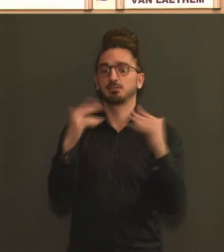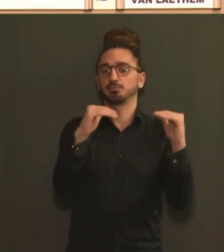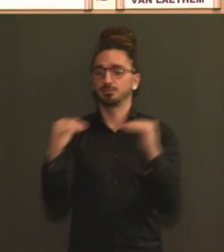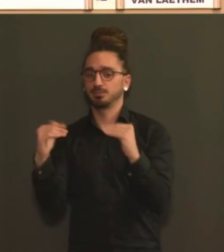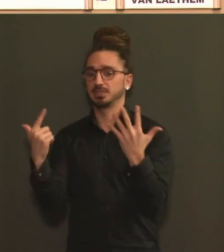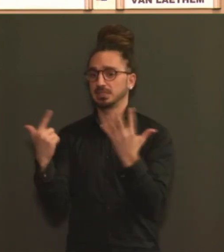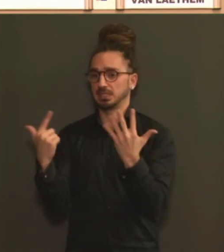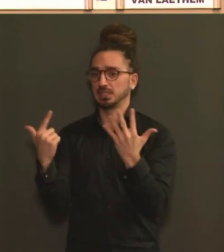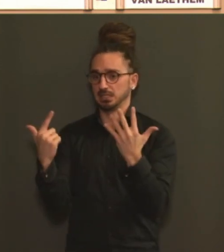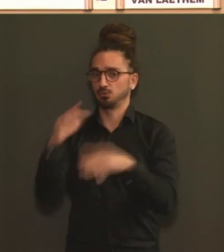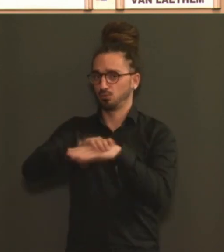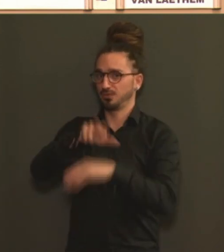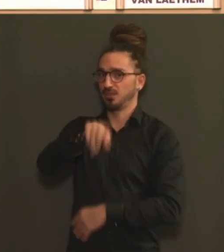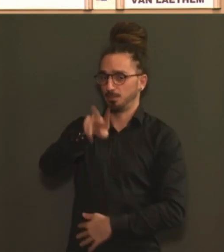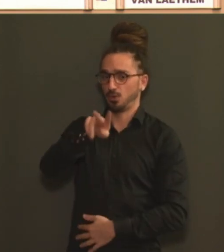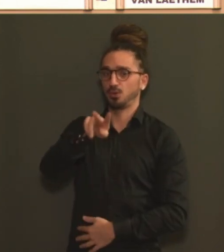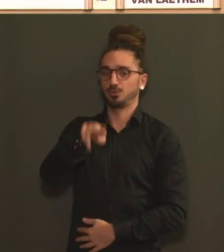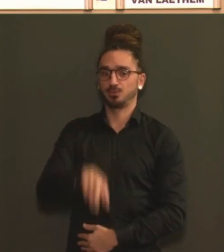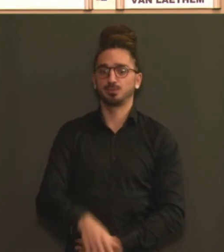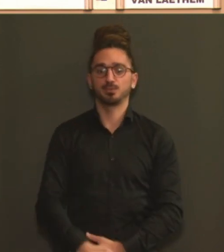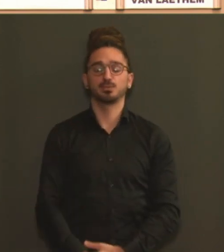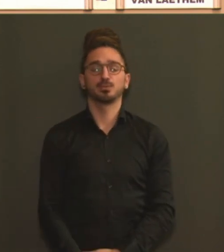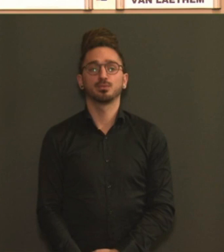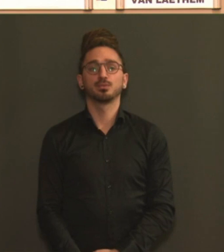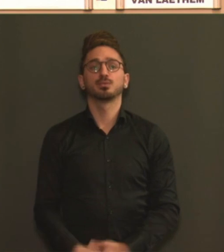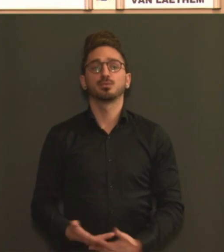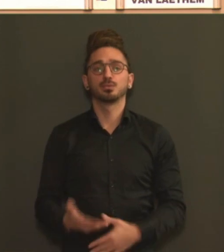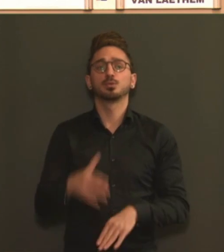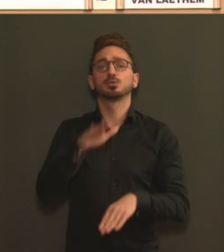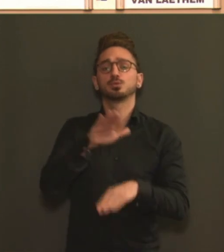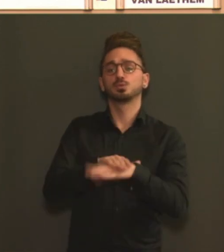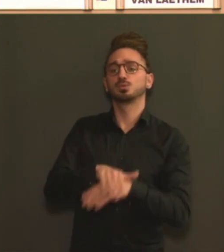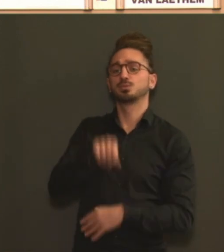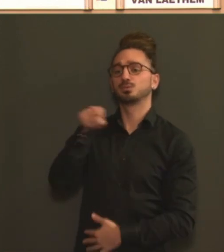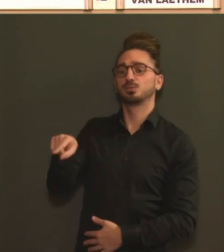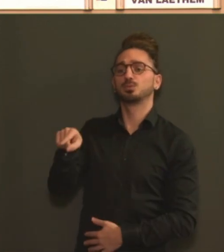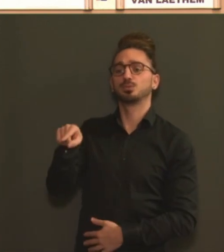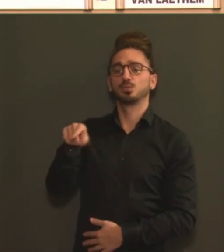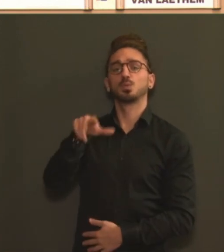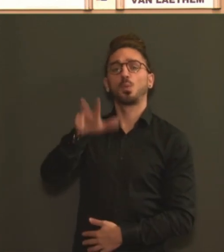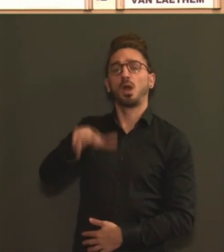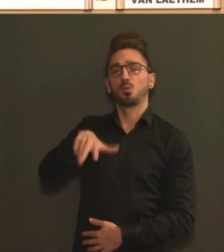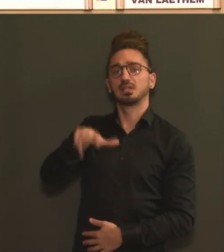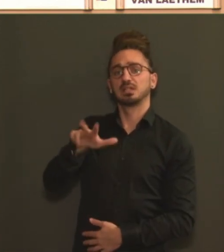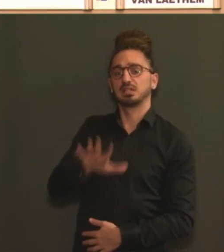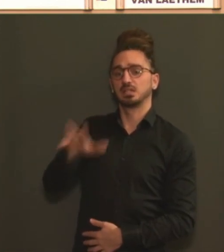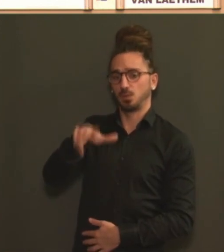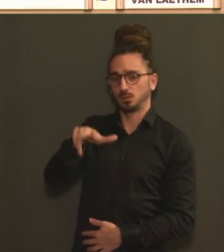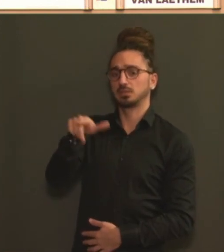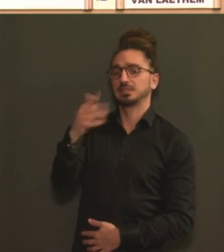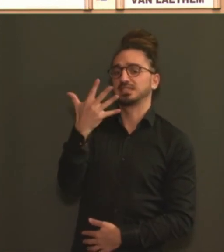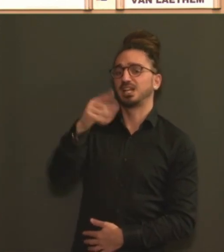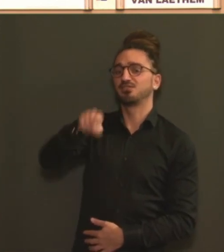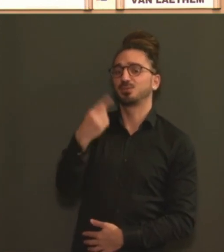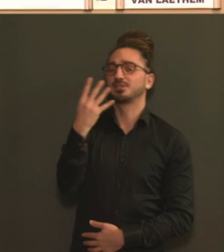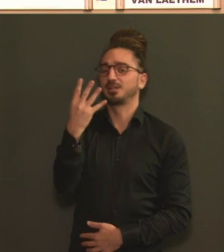à Bruxelles à 1 au lieu de 0,6. Ceci sont des modifications qui n'ont pas de réel impact.